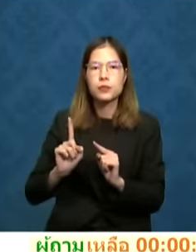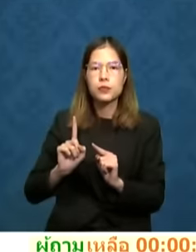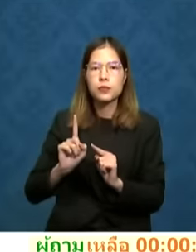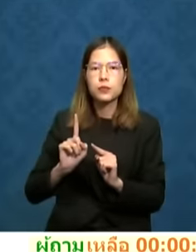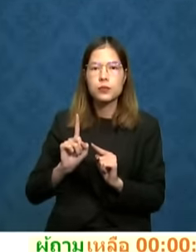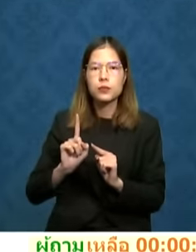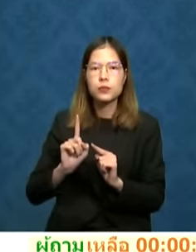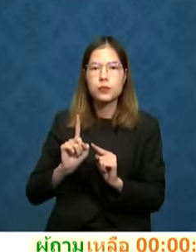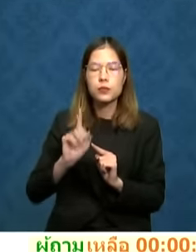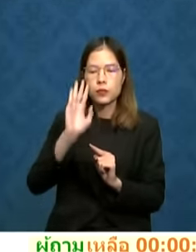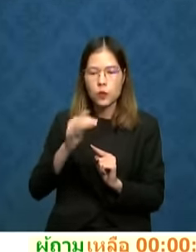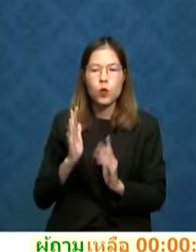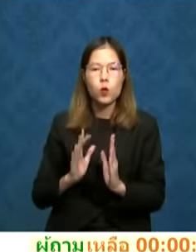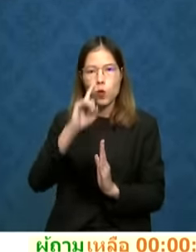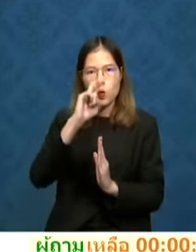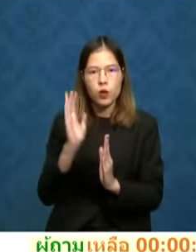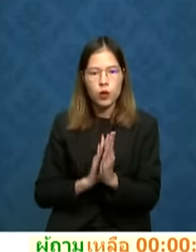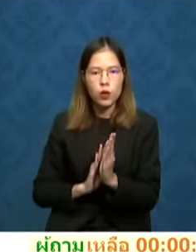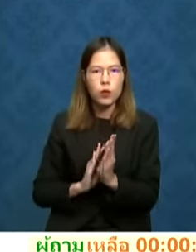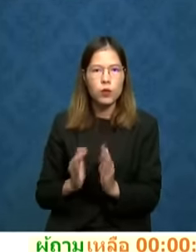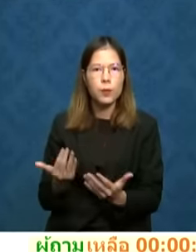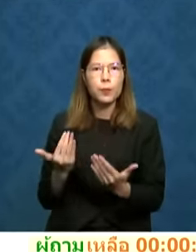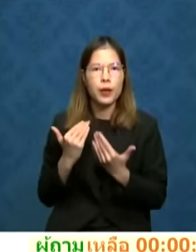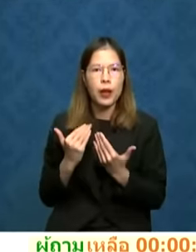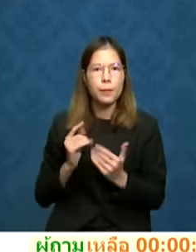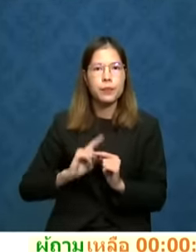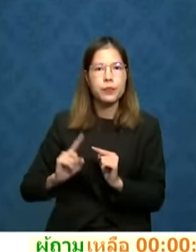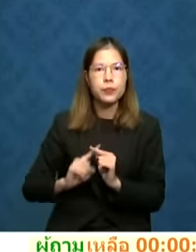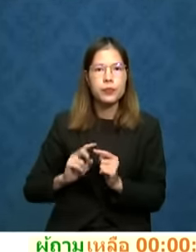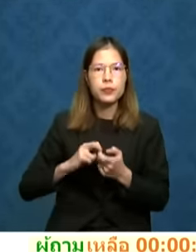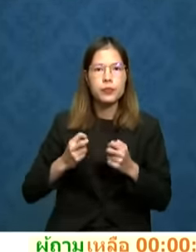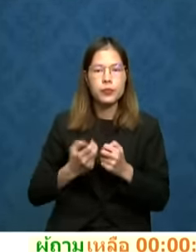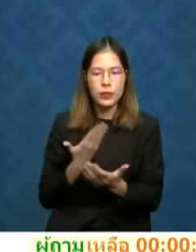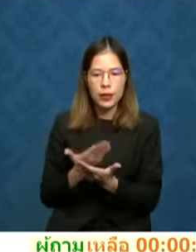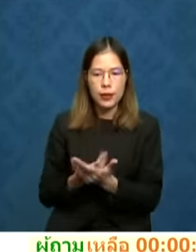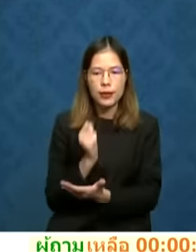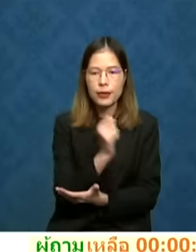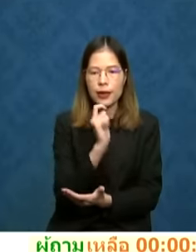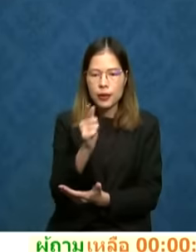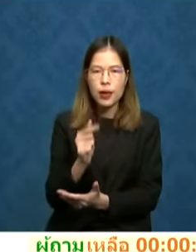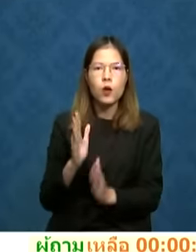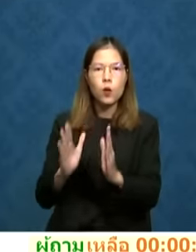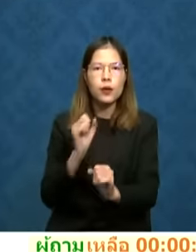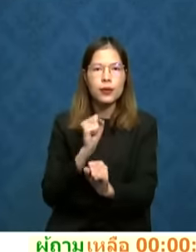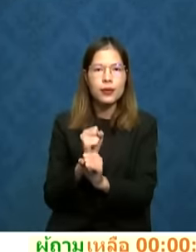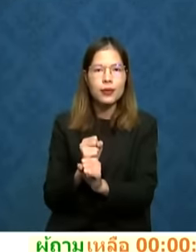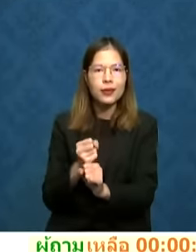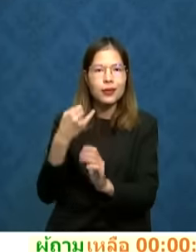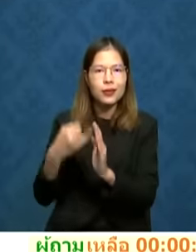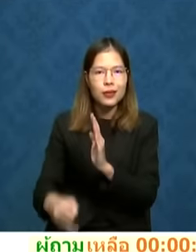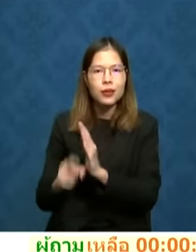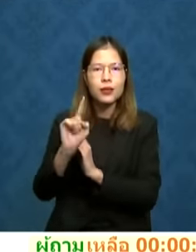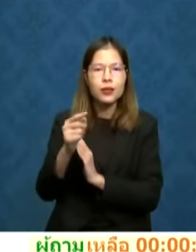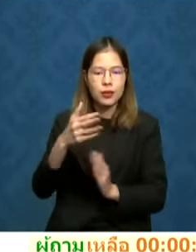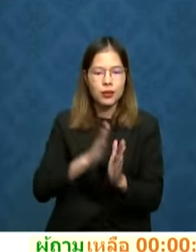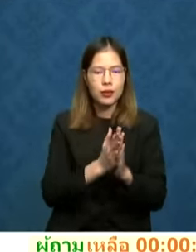มัเท่ากับว่าประชาชทงประเทศตองช่วยแบกรดนะครัเราจ่ายเงินให้กับคามผิดภาทของเจ้หน้าที่ความบกพองของเจาหนาที่ท่านไป